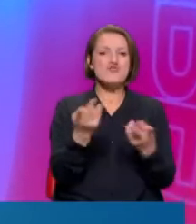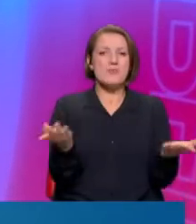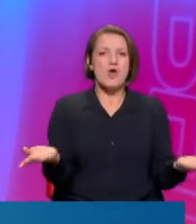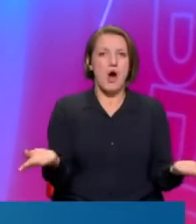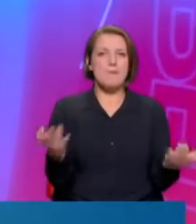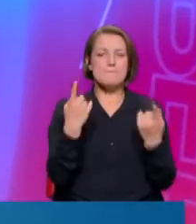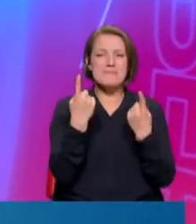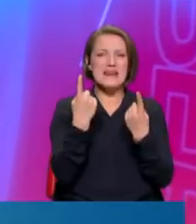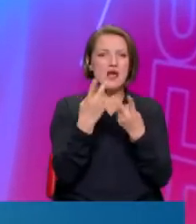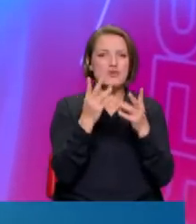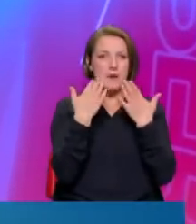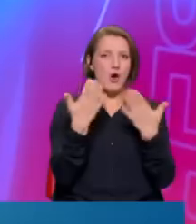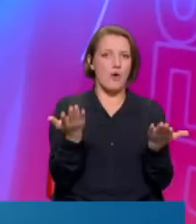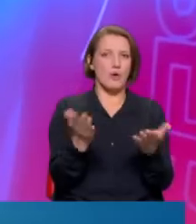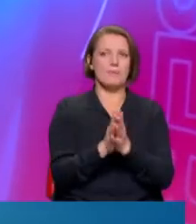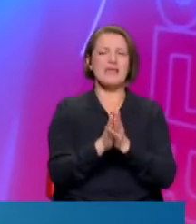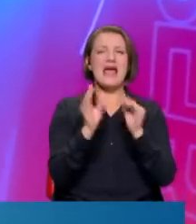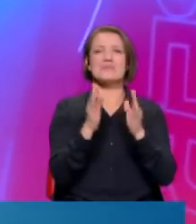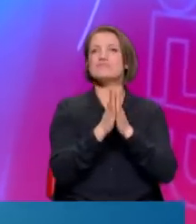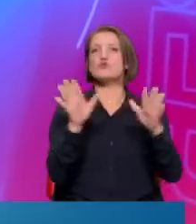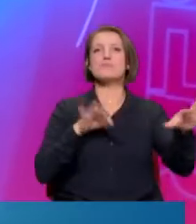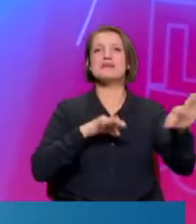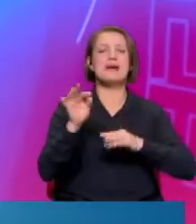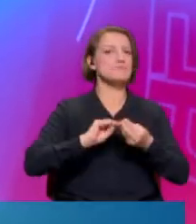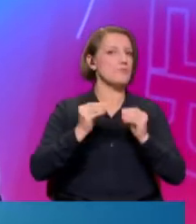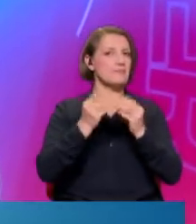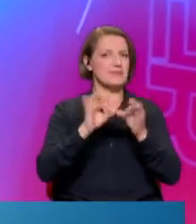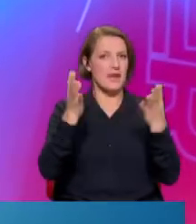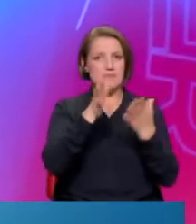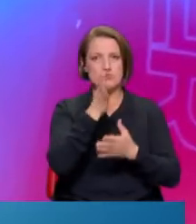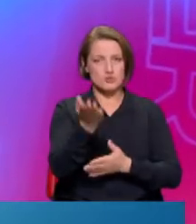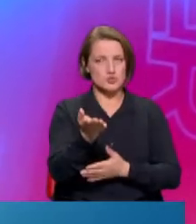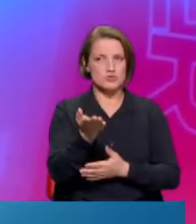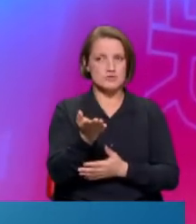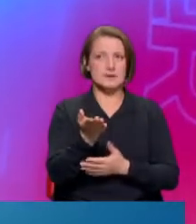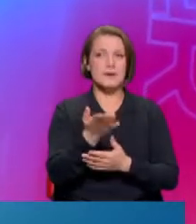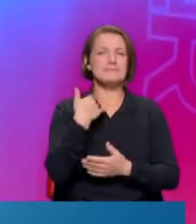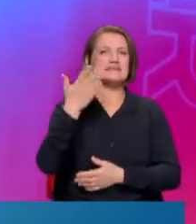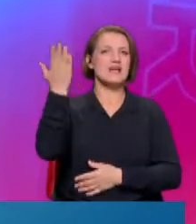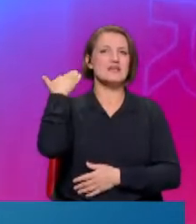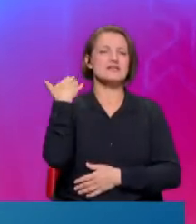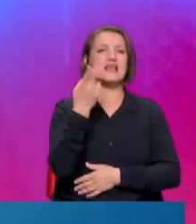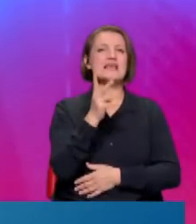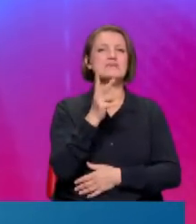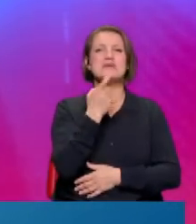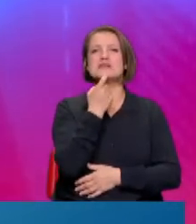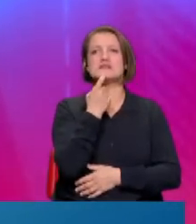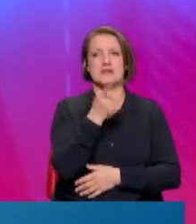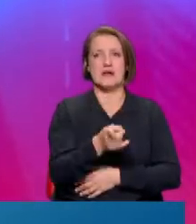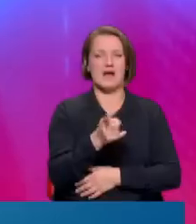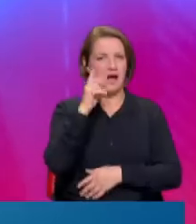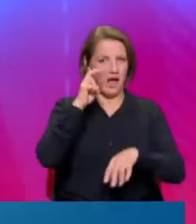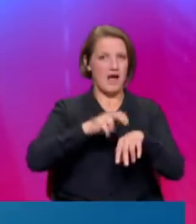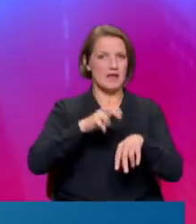Evet bir tane açıklama yok şimdi en büyük stratejik Sorun nedir biliyor musunuz problem Biz eskiden 2000 yılında